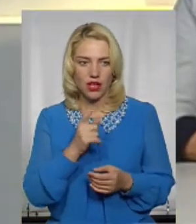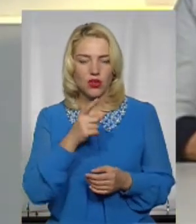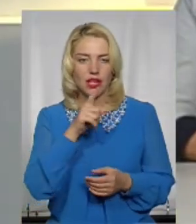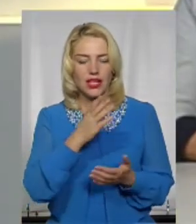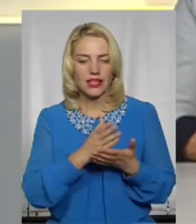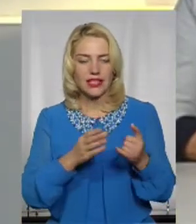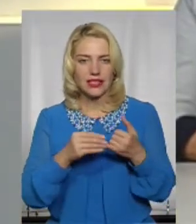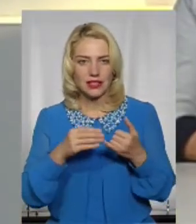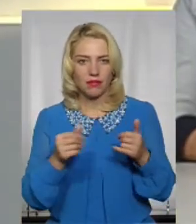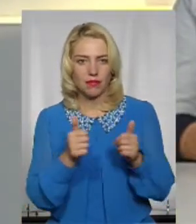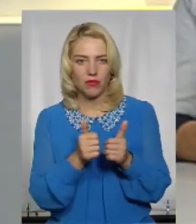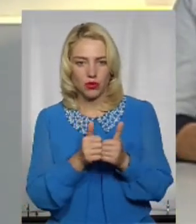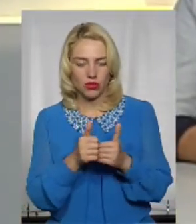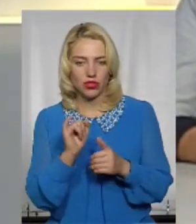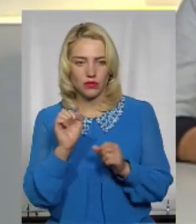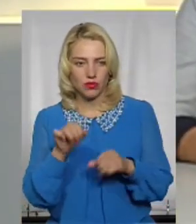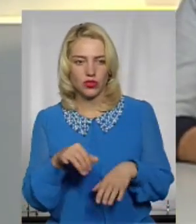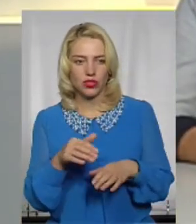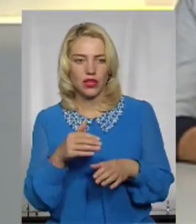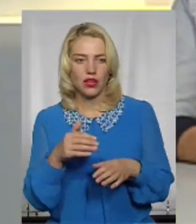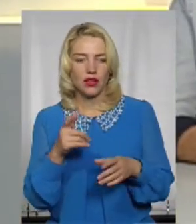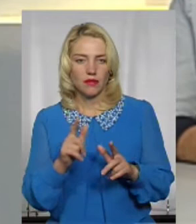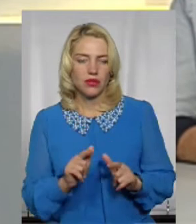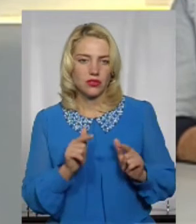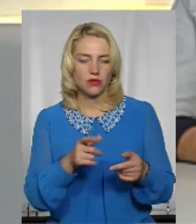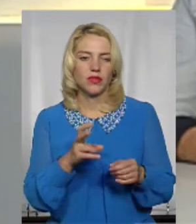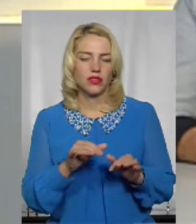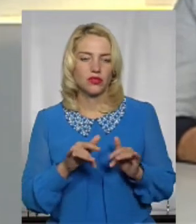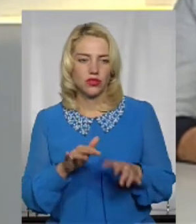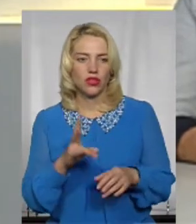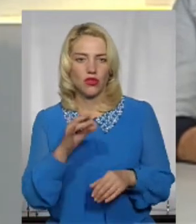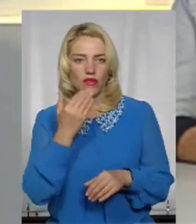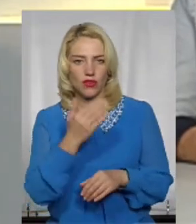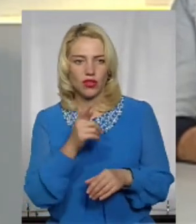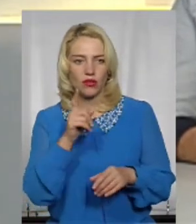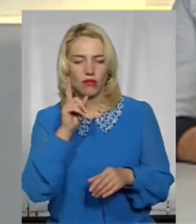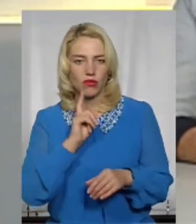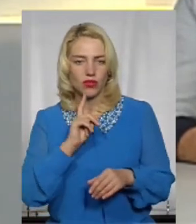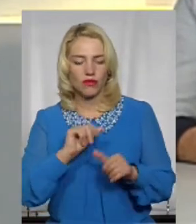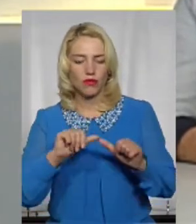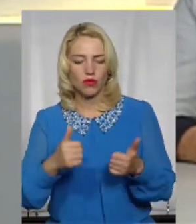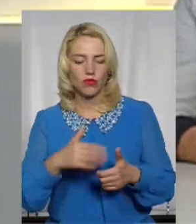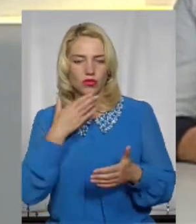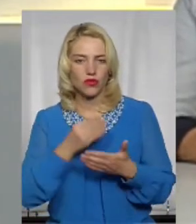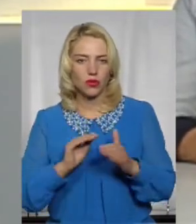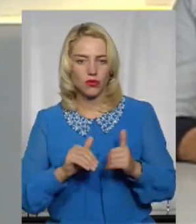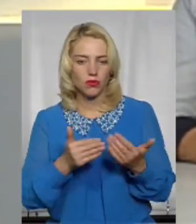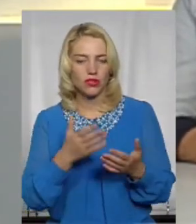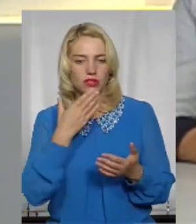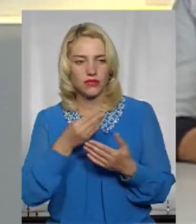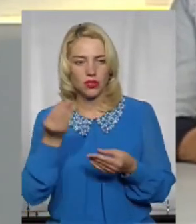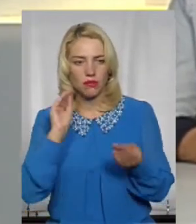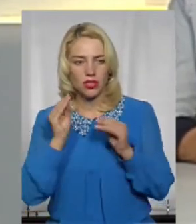земельну ділянку поруч і може практично там приступати до дій, але вони поки що ще формують свої пропозиції, своє бачення.